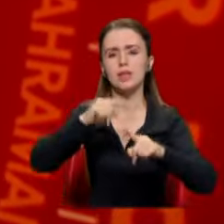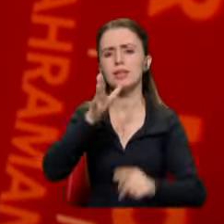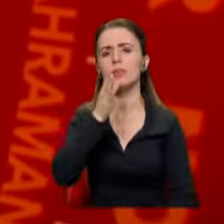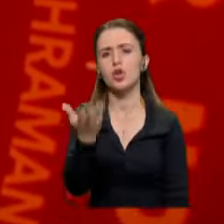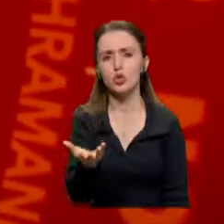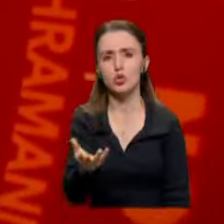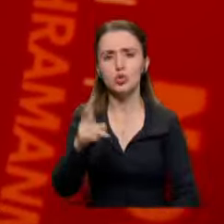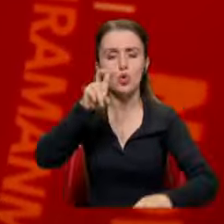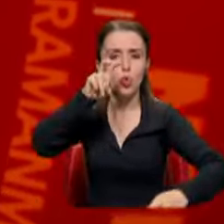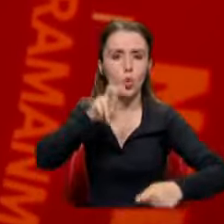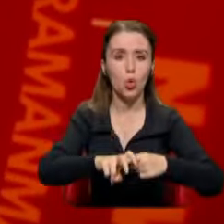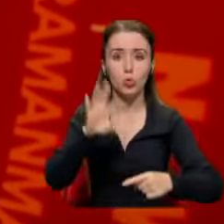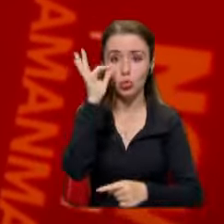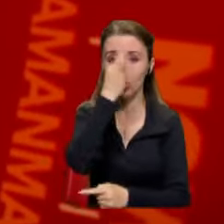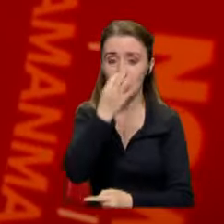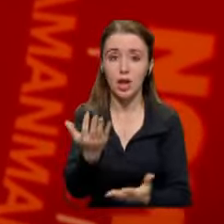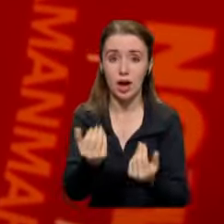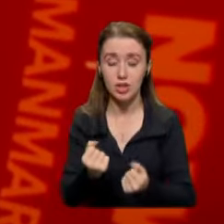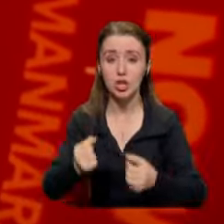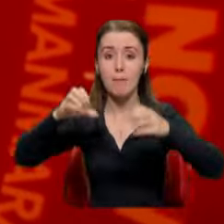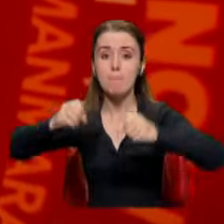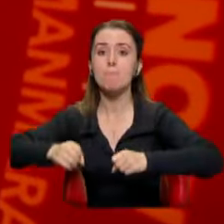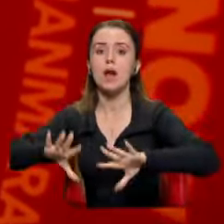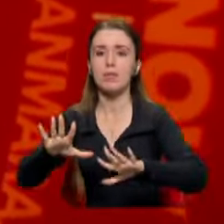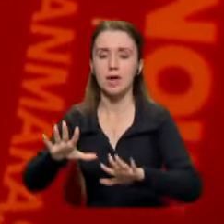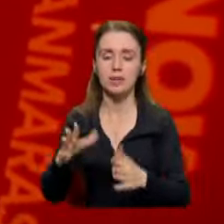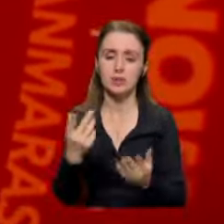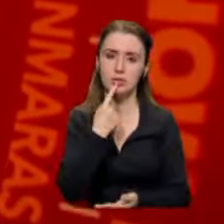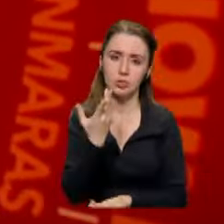biliyorsunuz koltuk kolay kolay alınınca bırakılmaz ihtimali zayıf buluyorum.